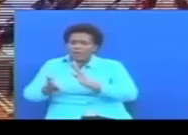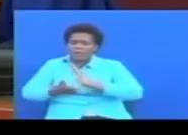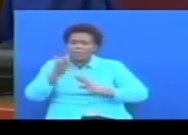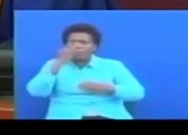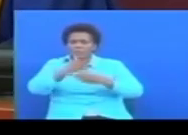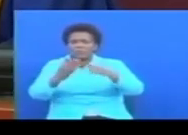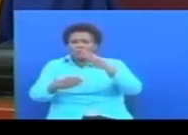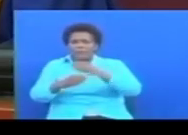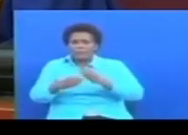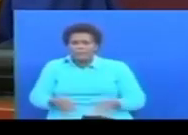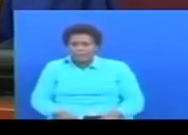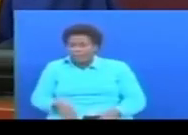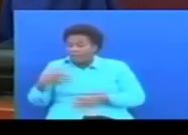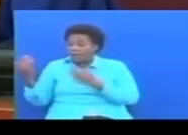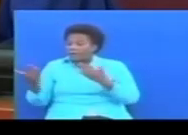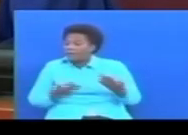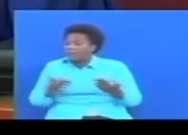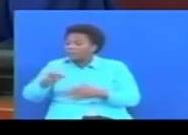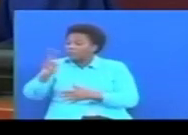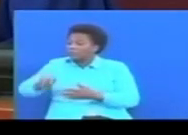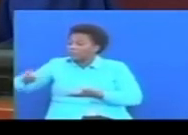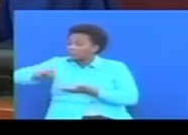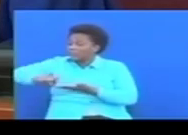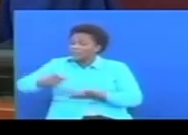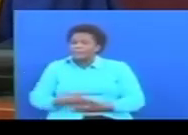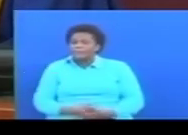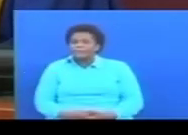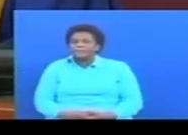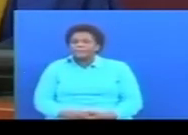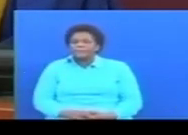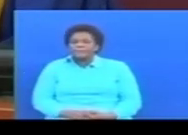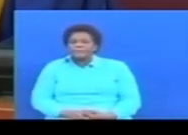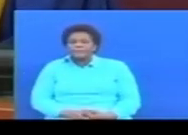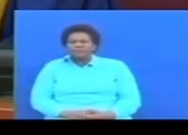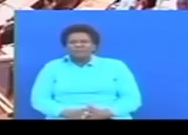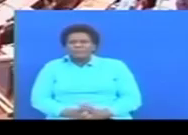Mheshimiwa Oran Manasenjeza, swali la nyongeza.